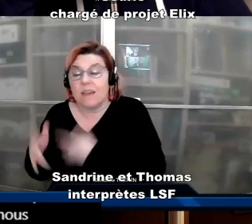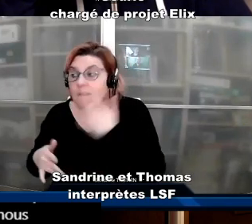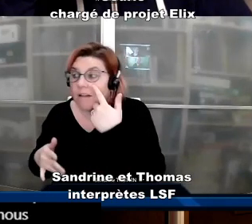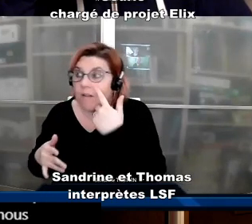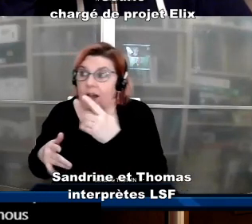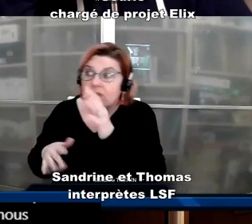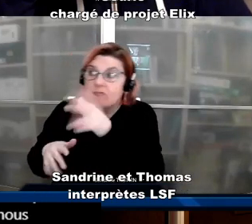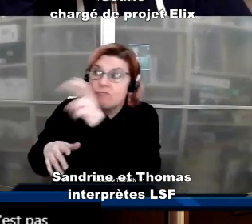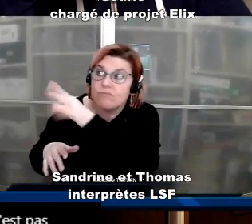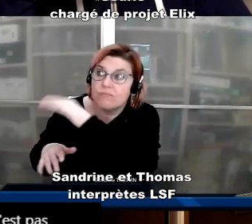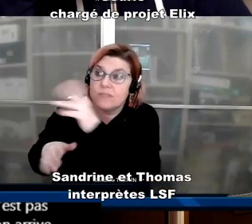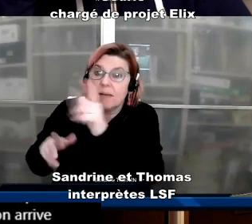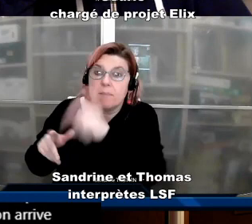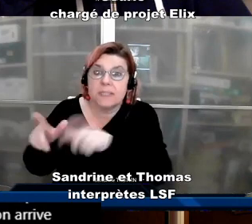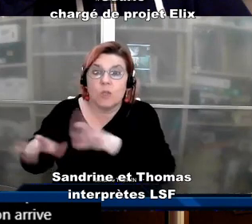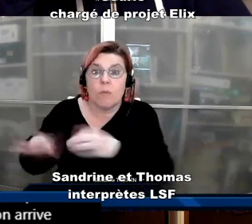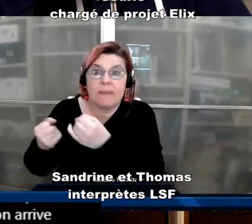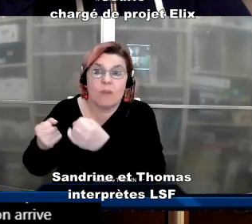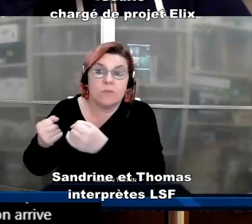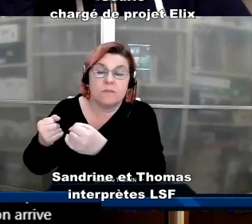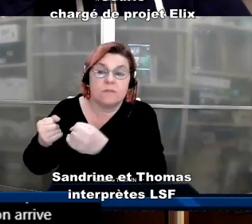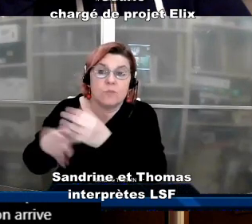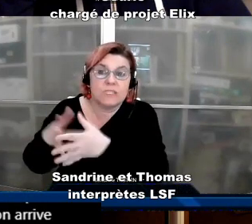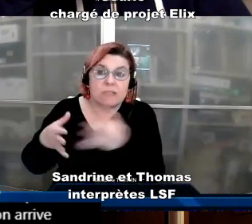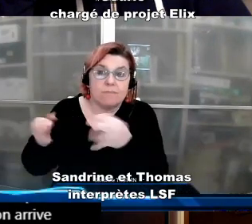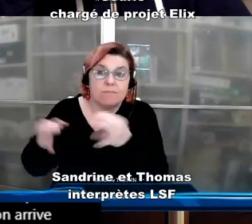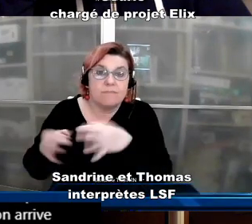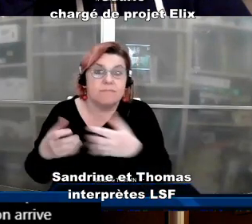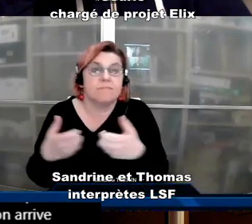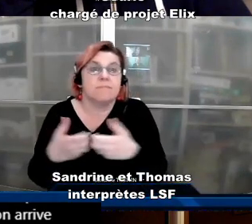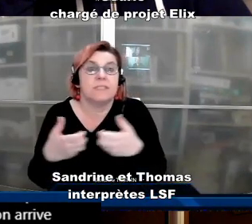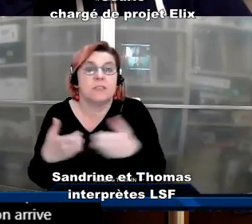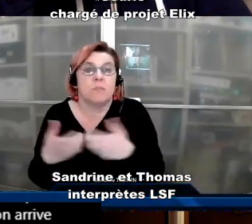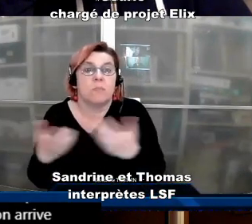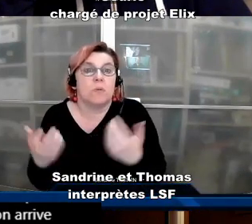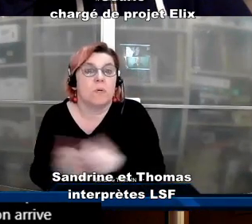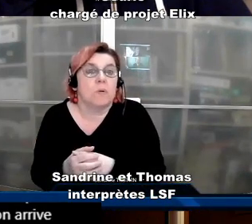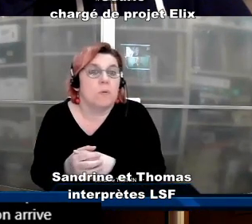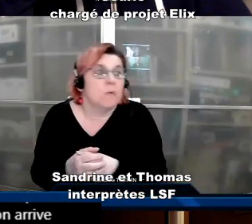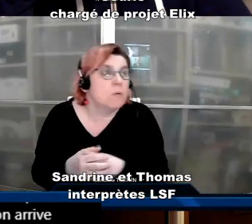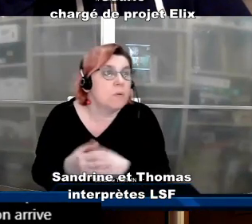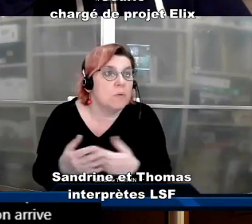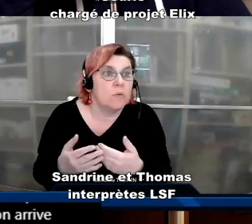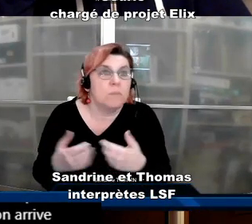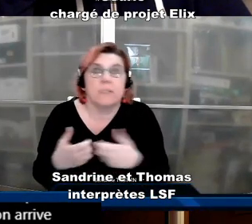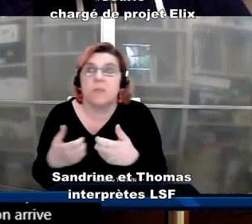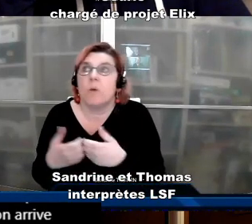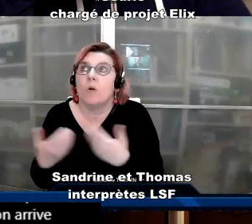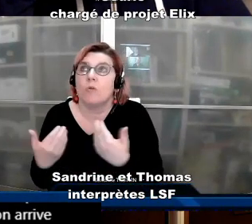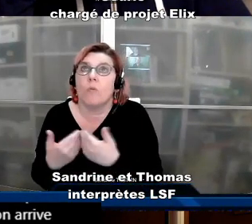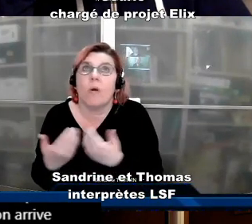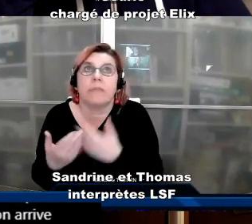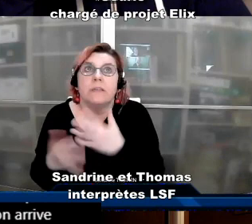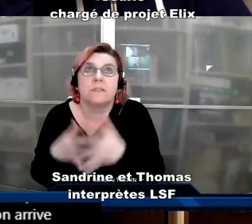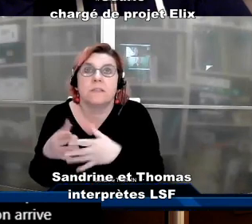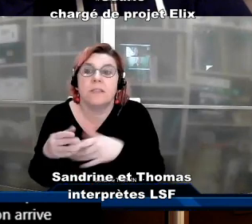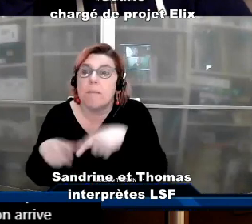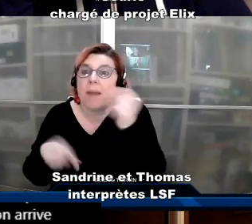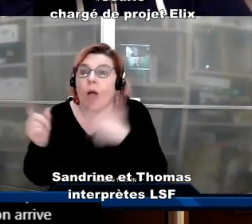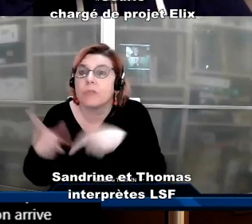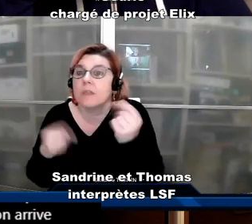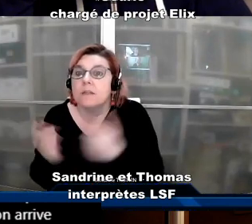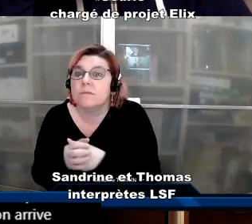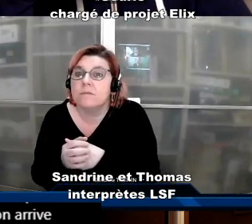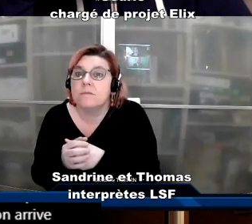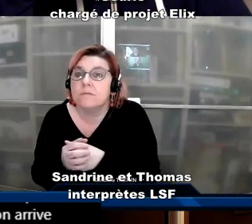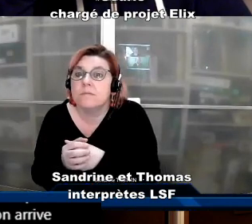remplir ce signe. S'il y a des demandes de vidéos sur les plantes, on va aller chercher quelqu'un qui est plutôt spécialisé